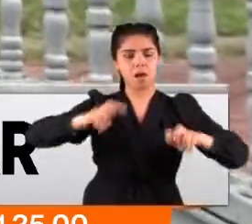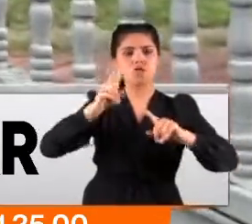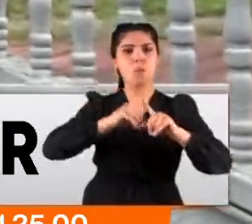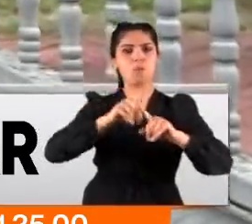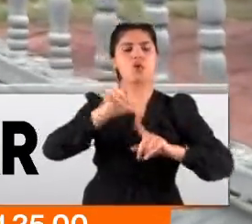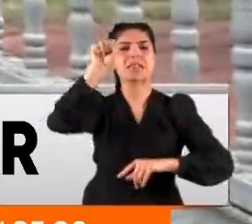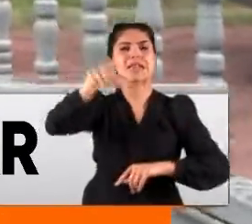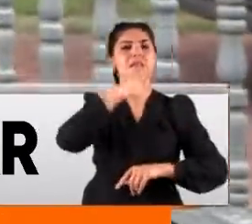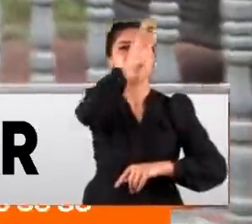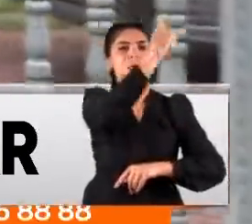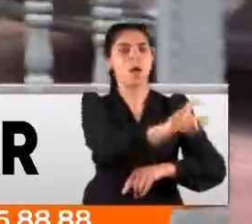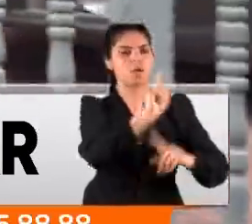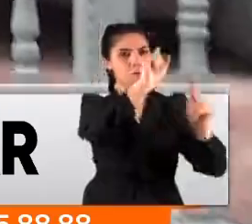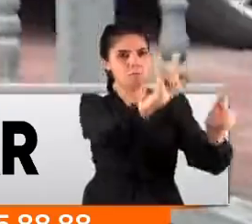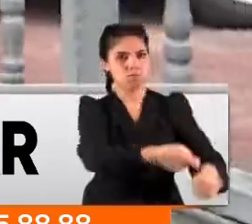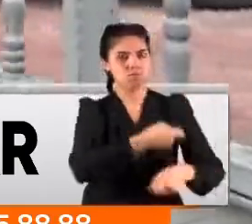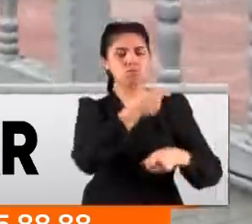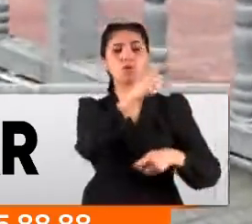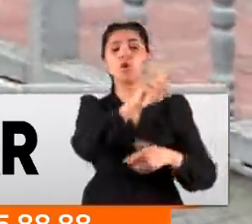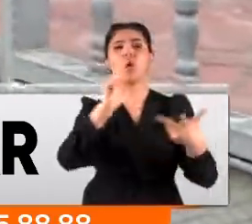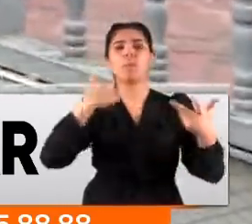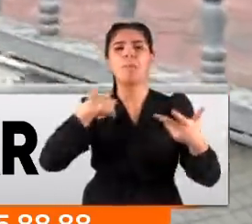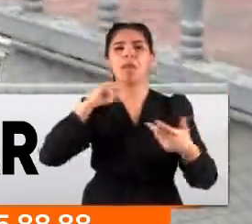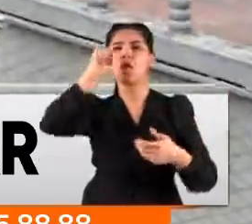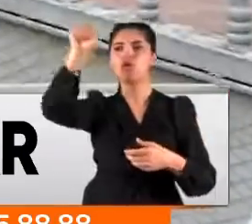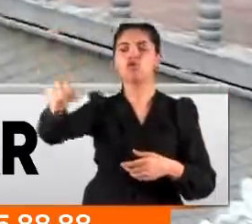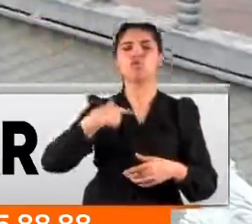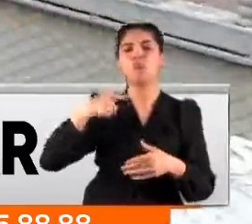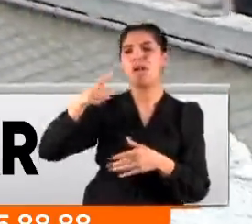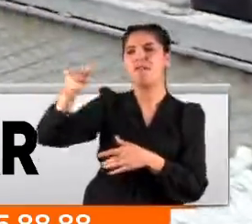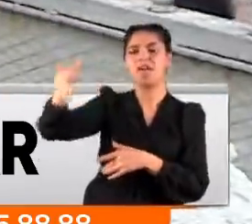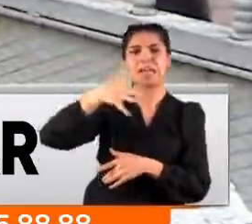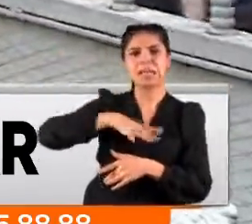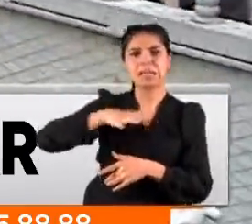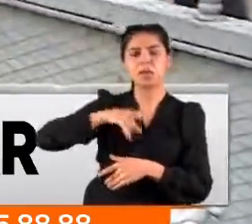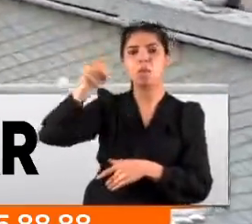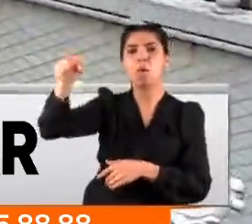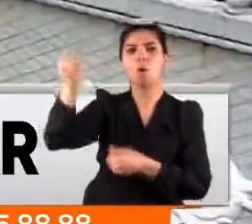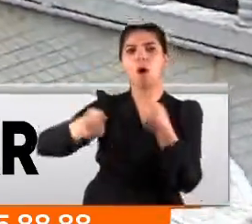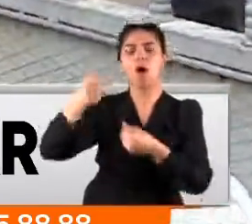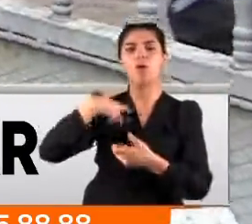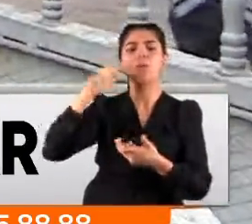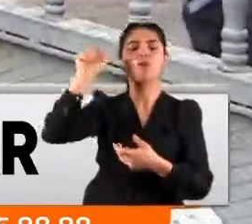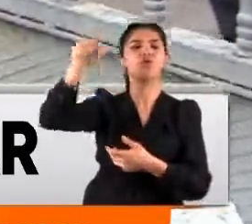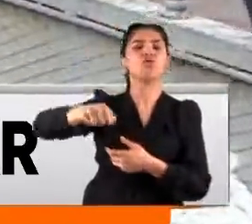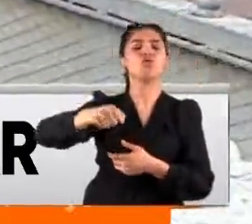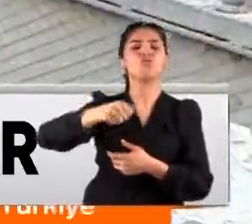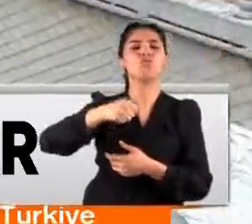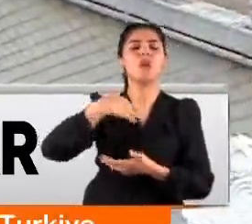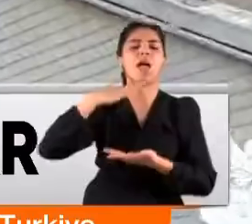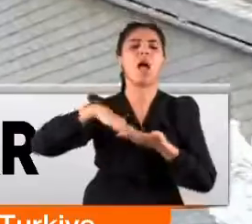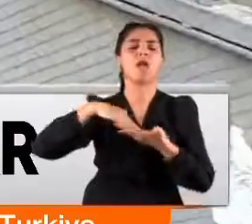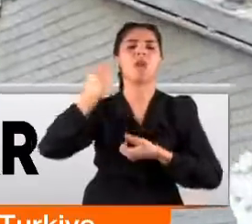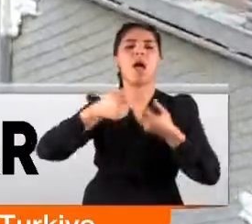Vermiş olduğu ifadede aslında husumetlisine ateş etmek istediği, ateş ettiği o aracı da husumetlisinin